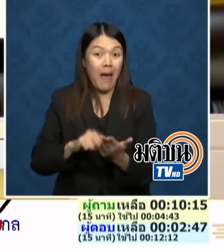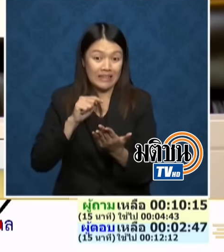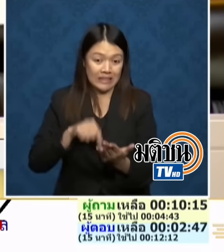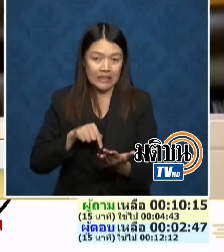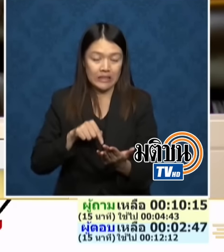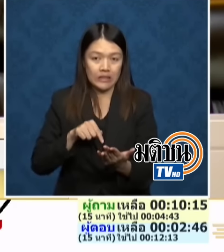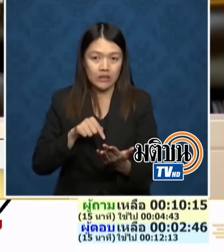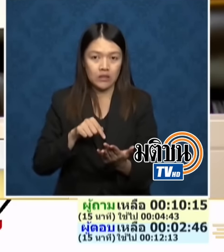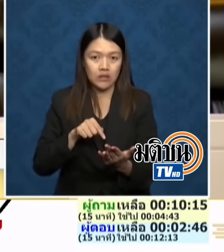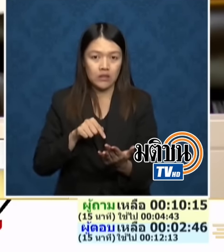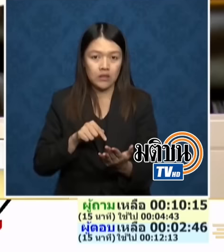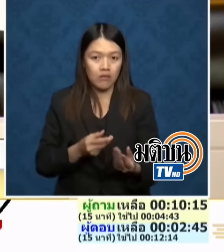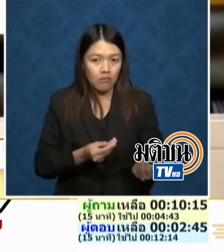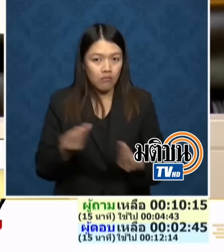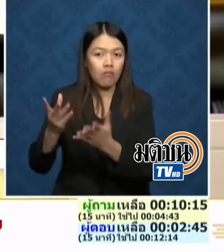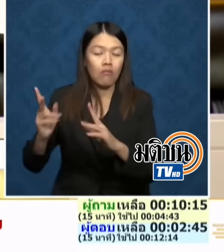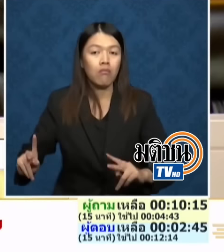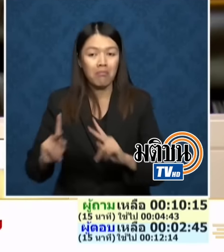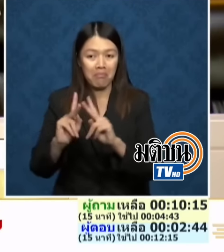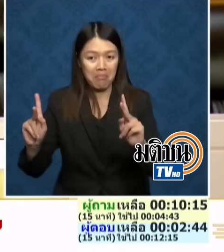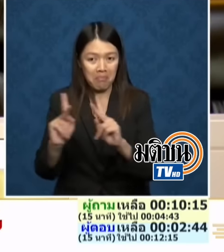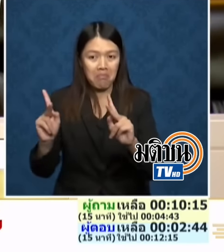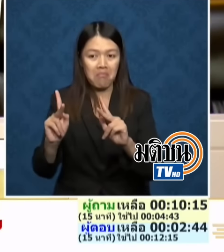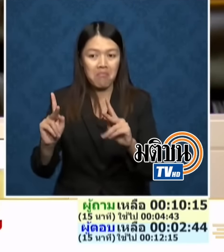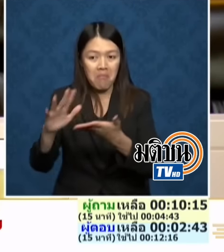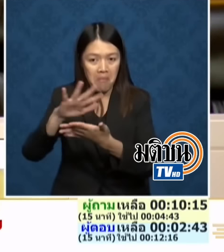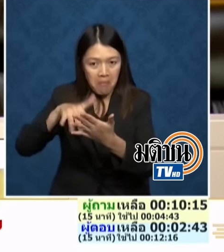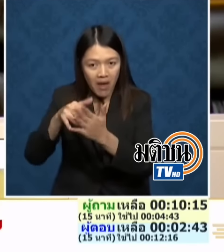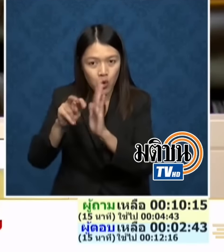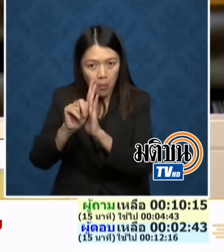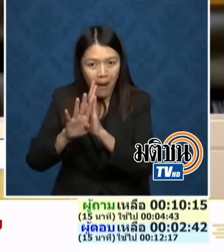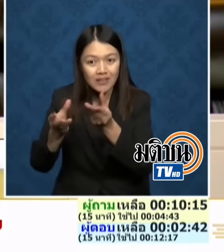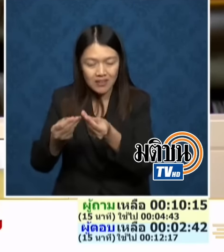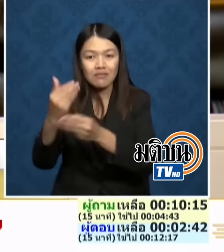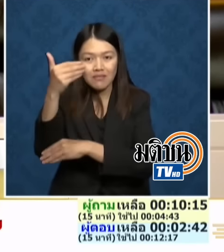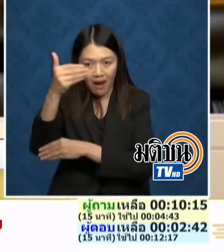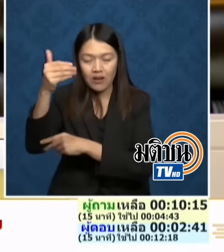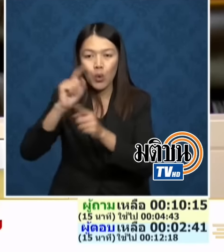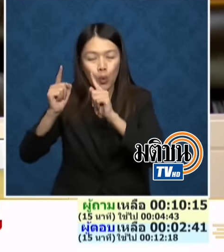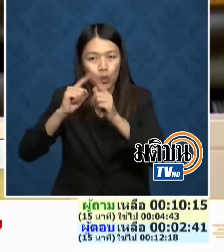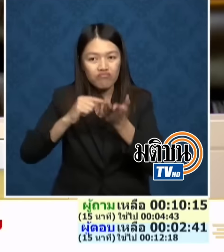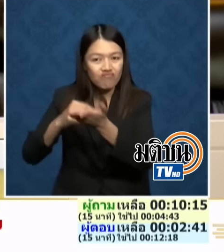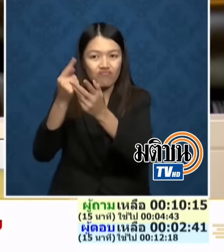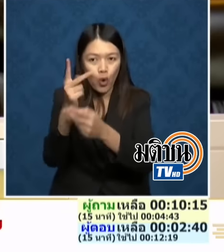จะตองนำถึงคณะกรมการนยบายทดนแหงชาติ เพื่อนำเสนอคลมอว่าเราได้ตกลงอยนี้แลวแปัหารวมกัน